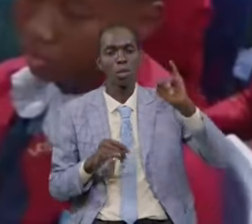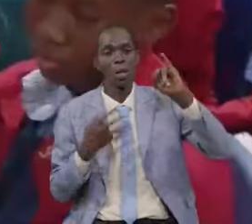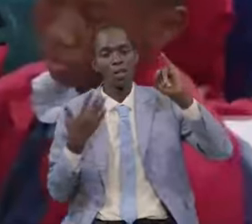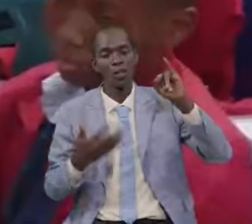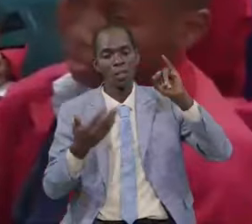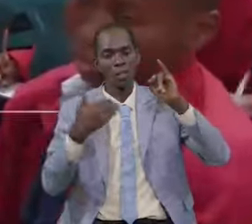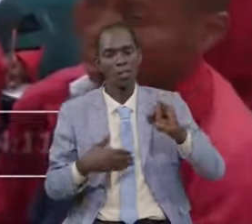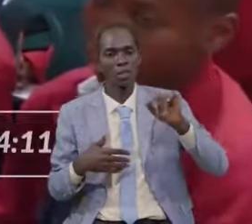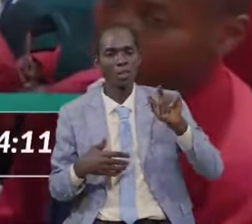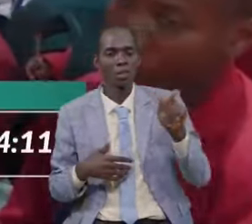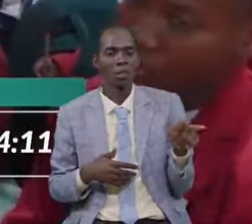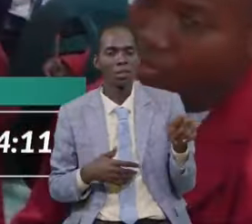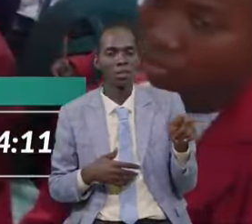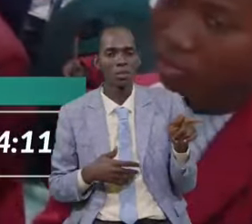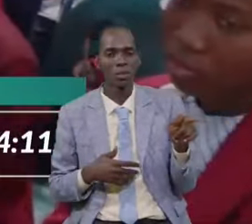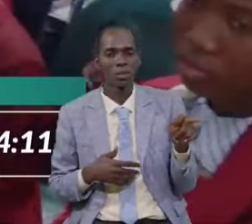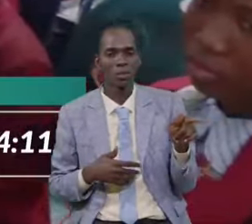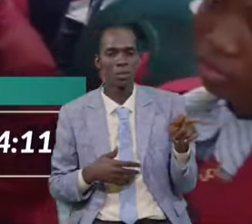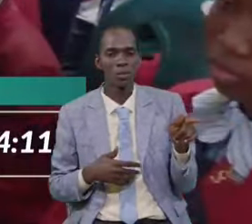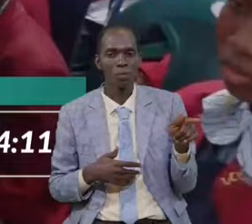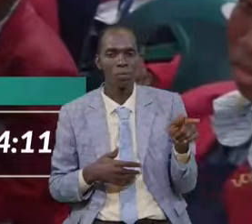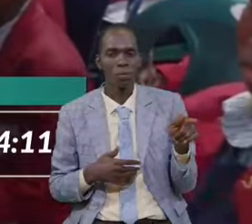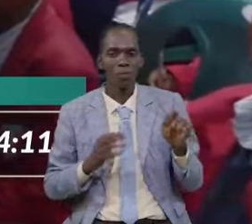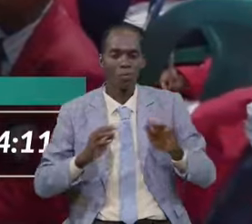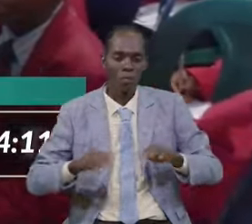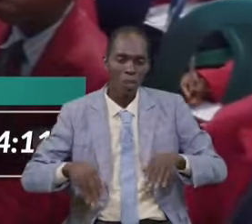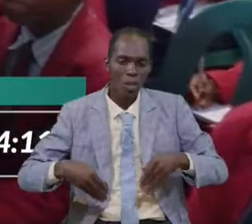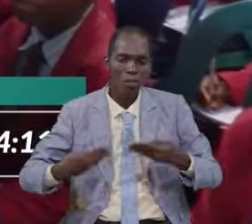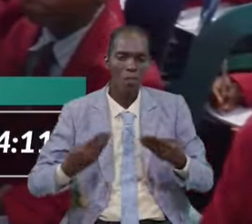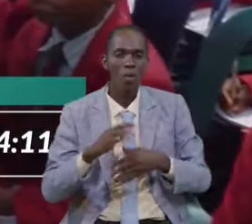c'est recevoir toute la grâce et la gloire.